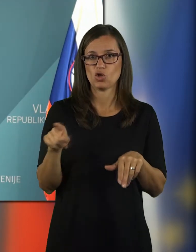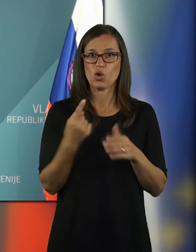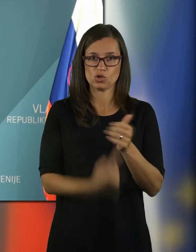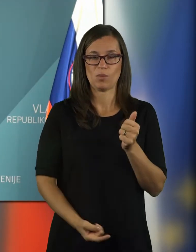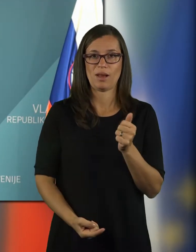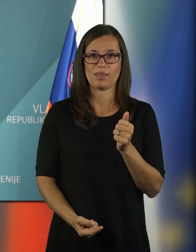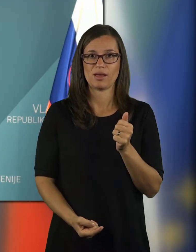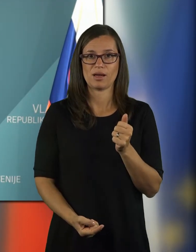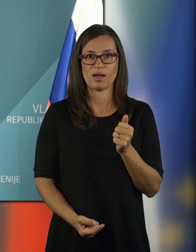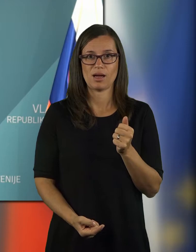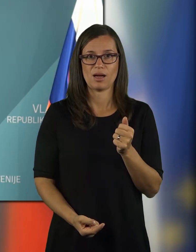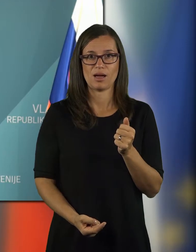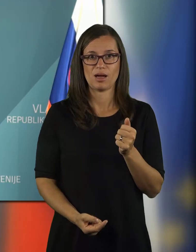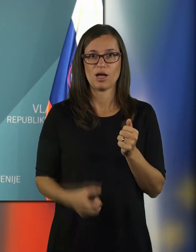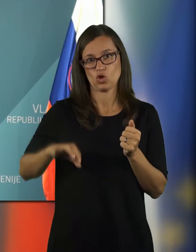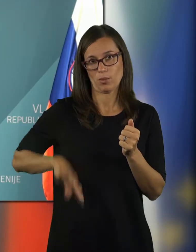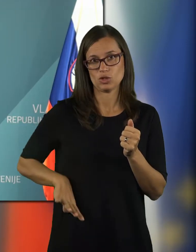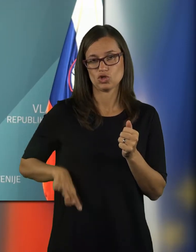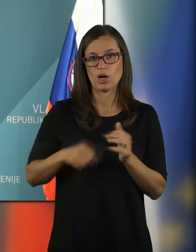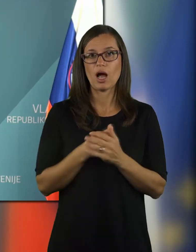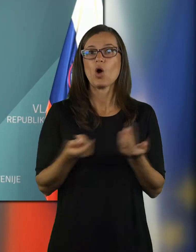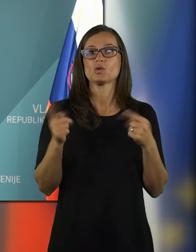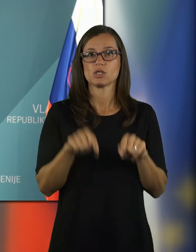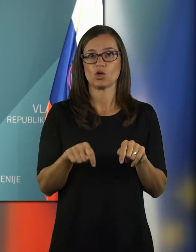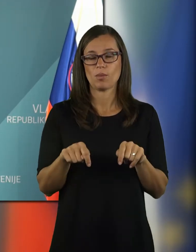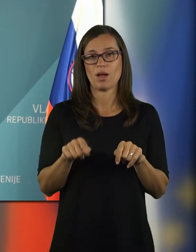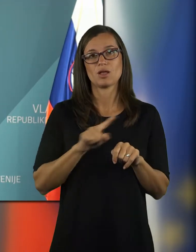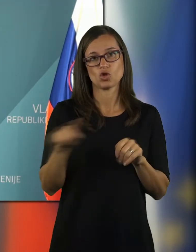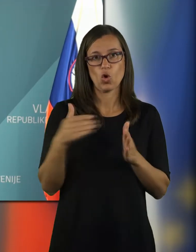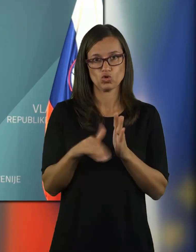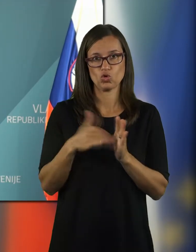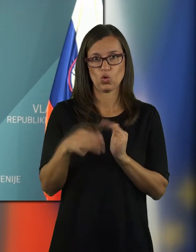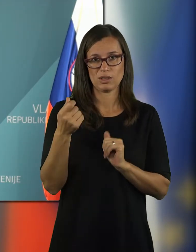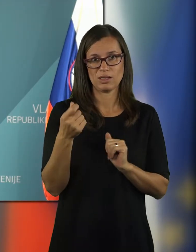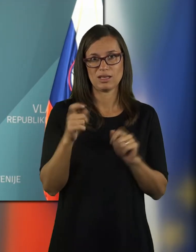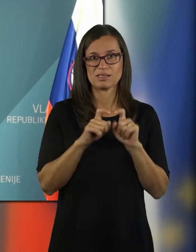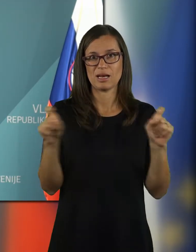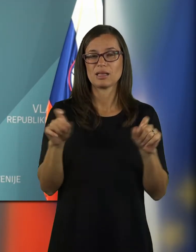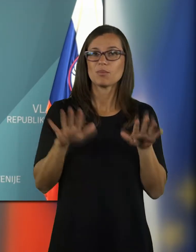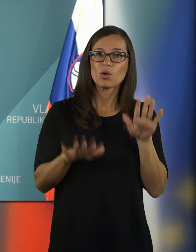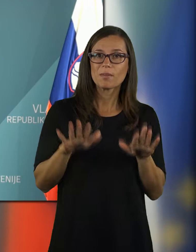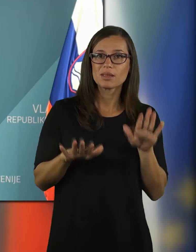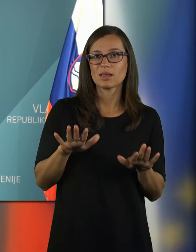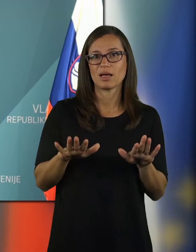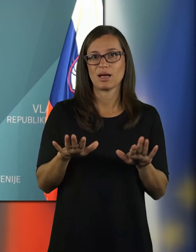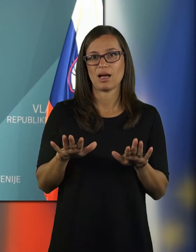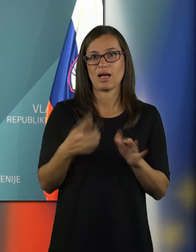upravičen do izgubljenega dobička oziroma do odškodnine zaradi